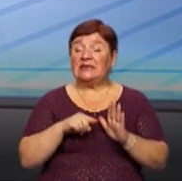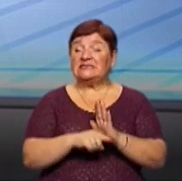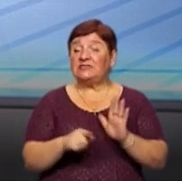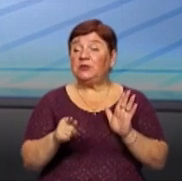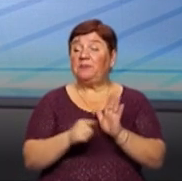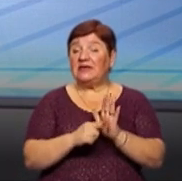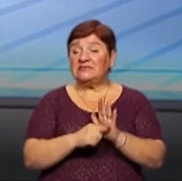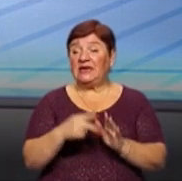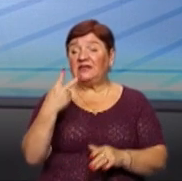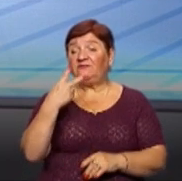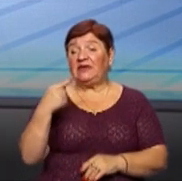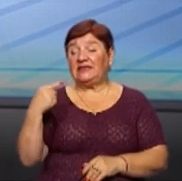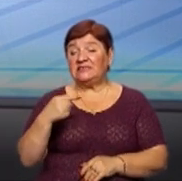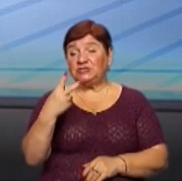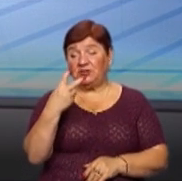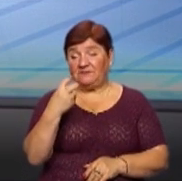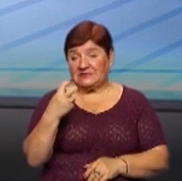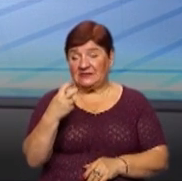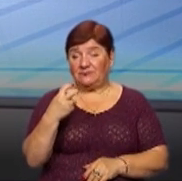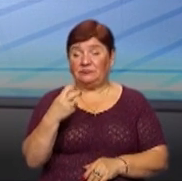Значить, пенсія в мене 2200.